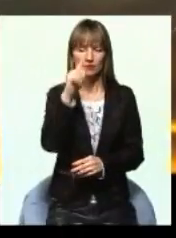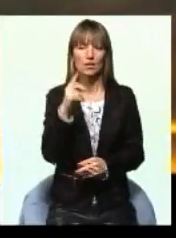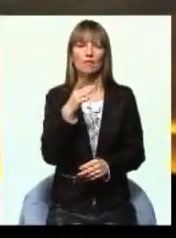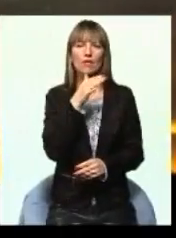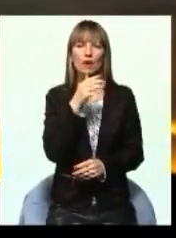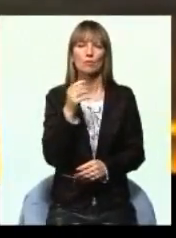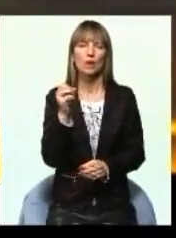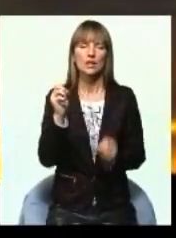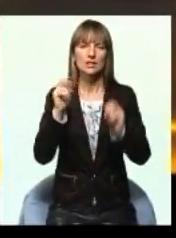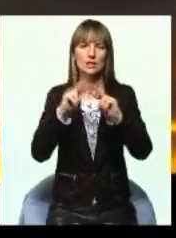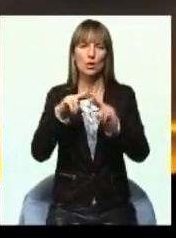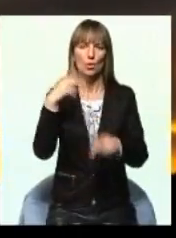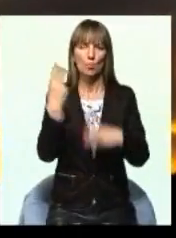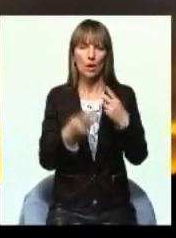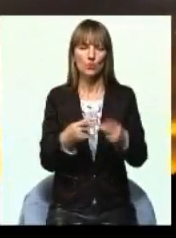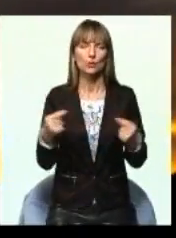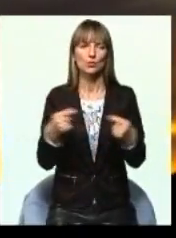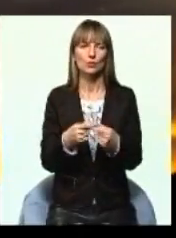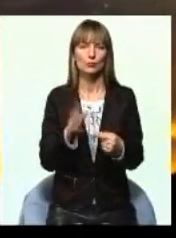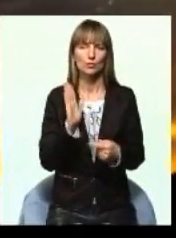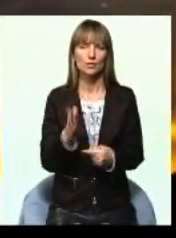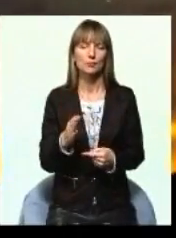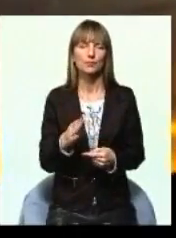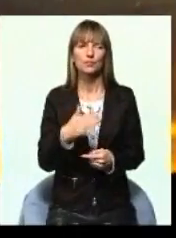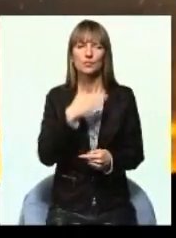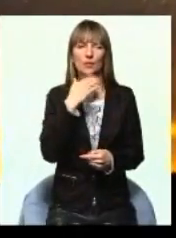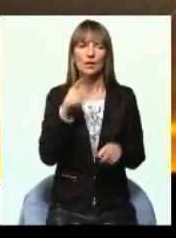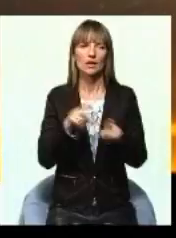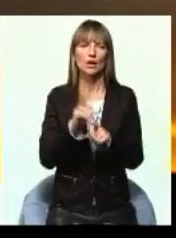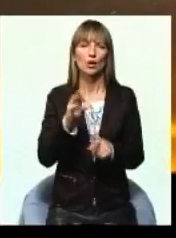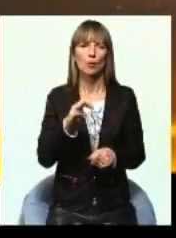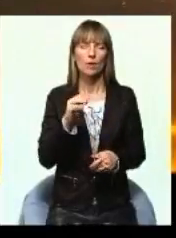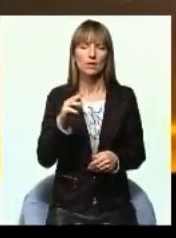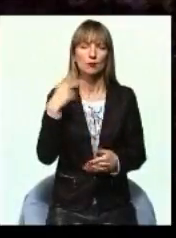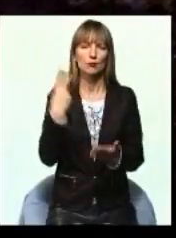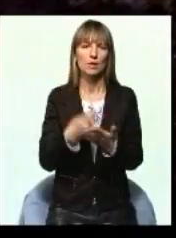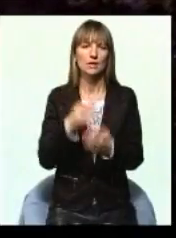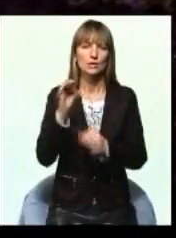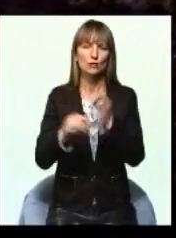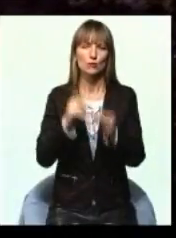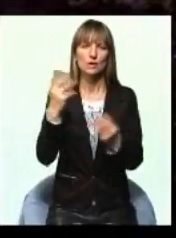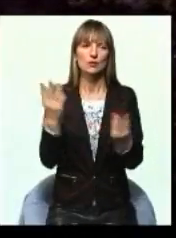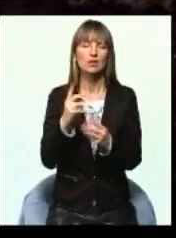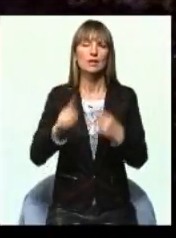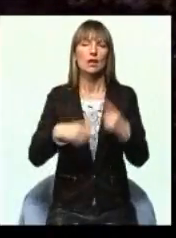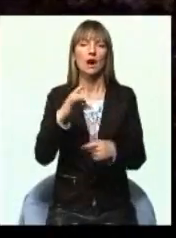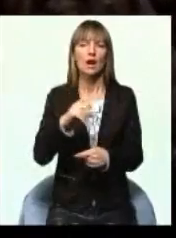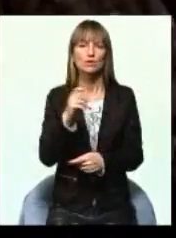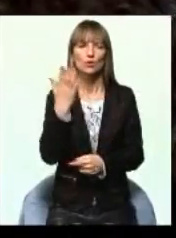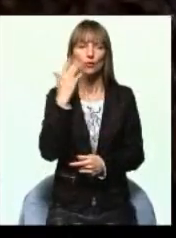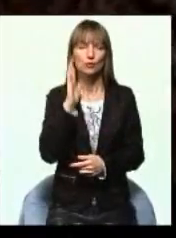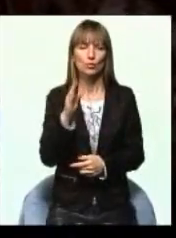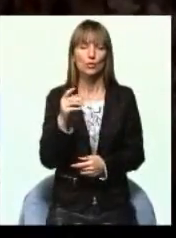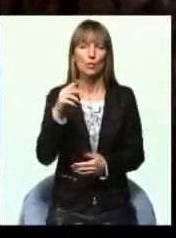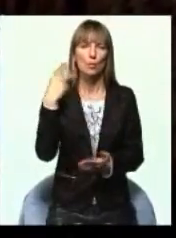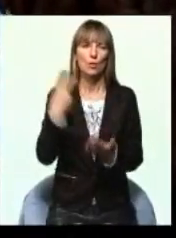час зорепаду точно у вас це вийде. Ціла череда таких комет падає з космосу та згорає. Тож наступного разу, коли буде